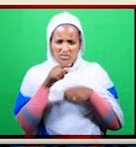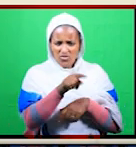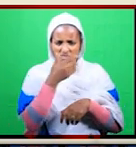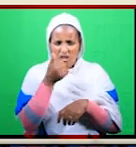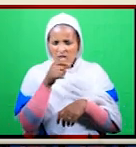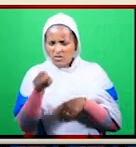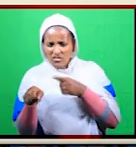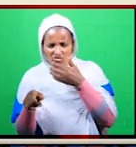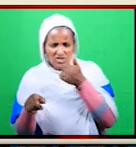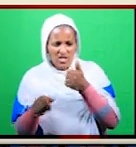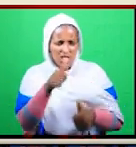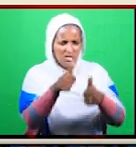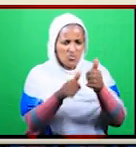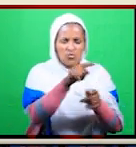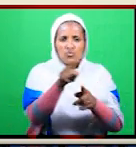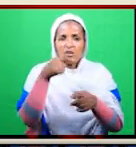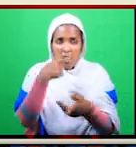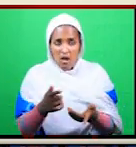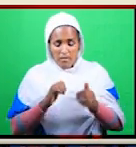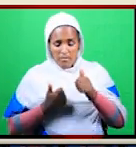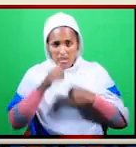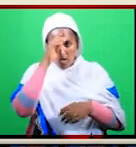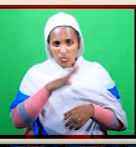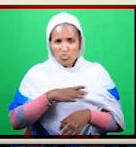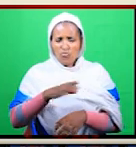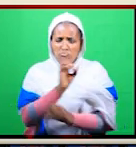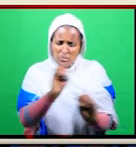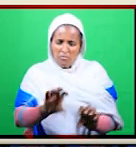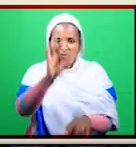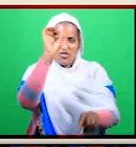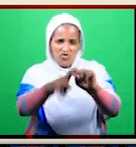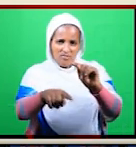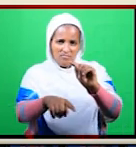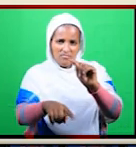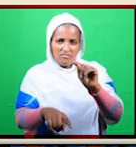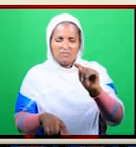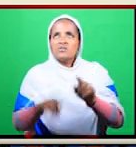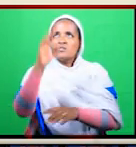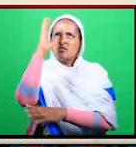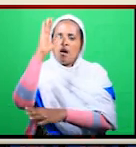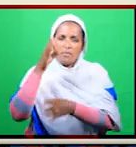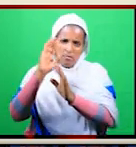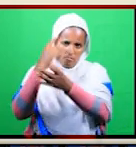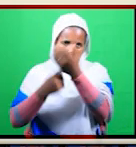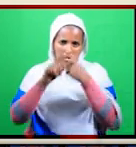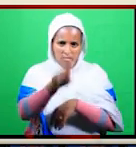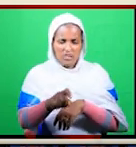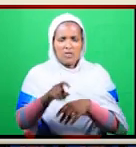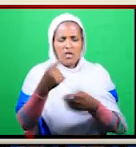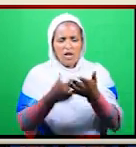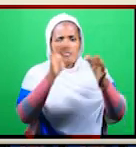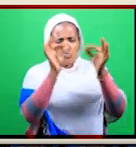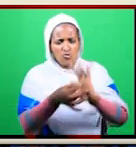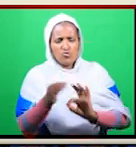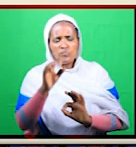ማዕበል እንደመታው ባህር ይሆናል ይላል። አንዴ ይወጣል፣ አንዴ ይወርዳል ይላል። ማዕበልን ባህር ሲመታው ይዋዥቃል፣